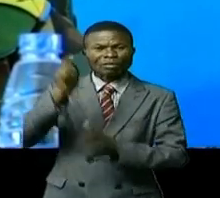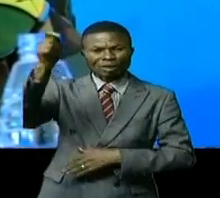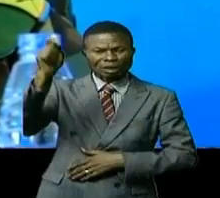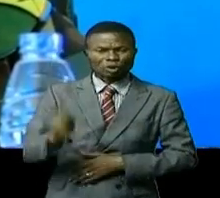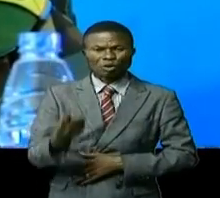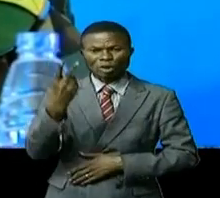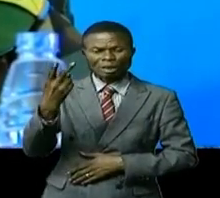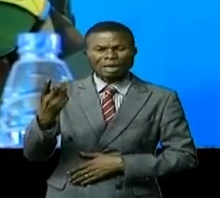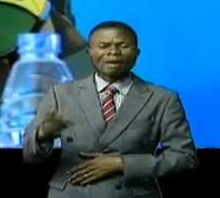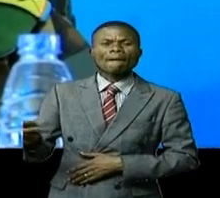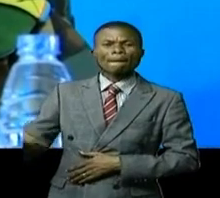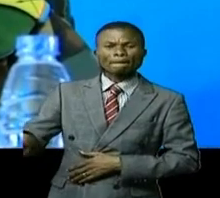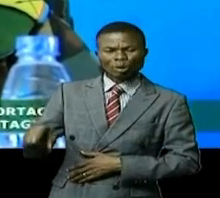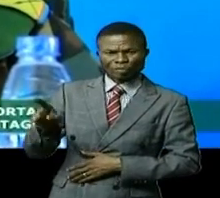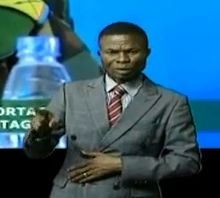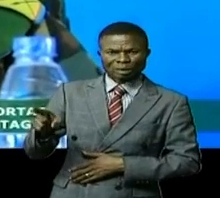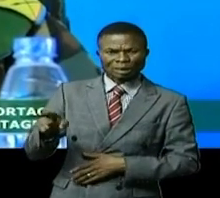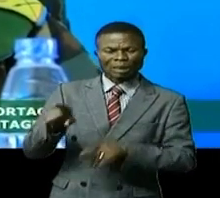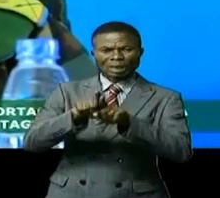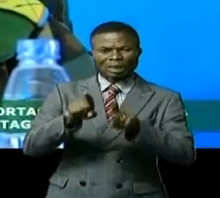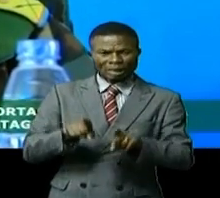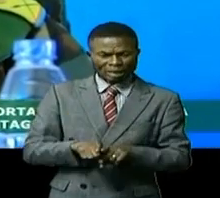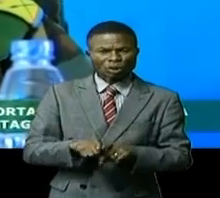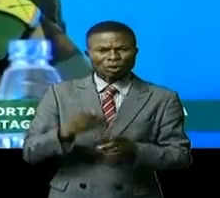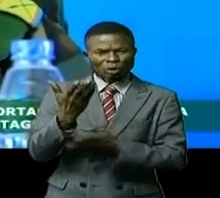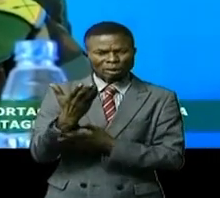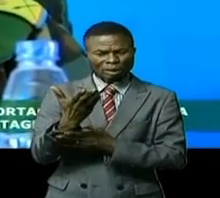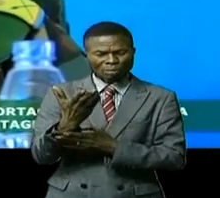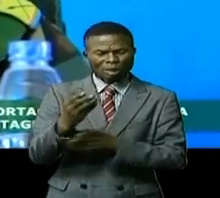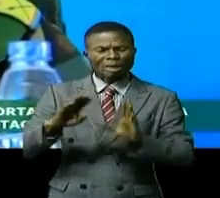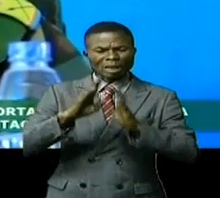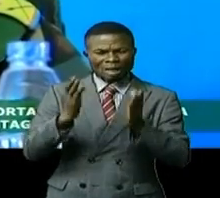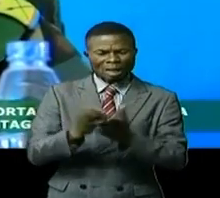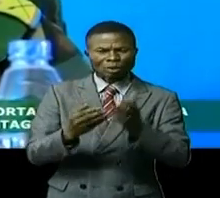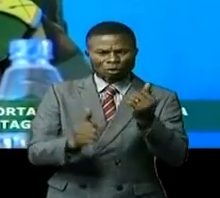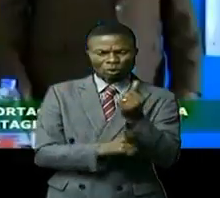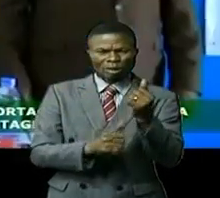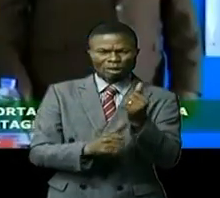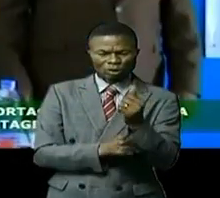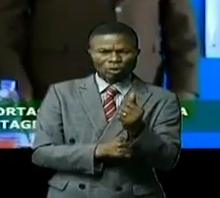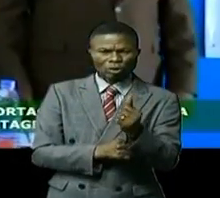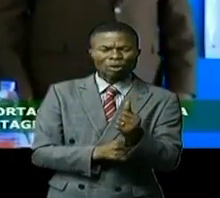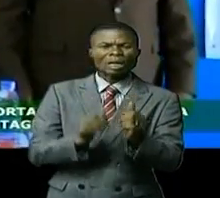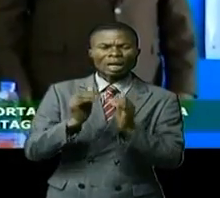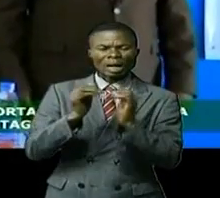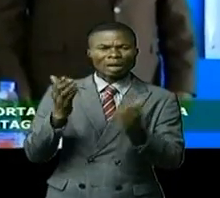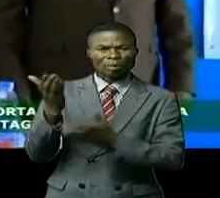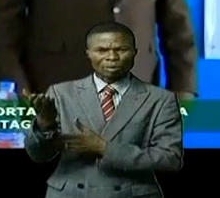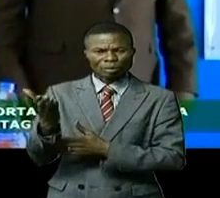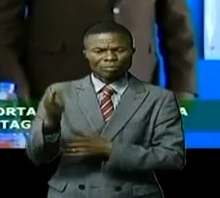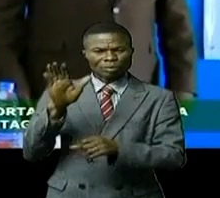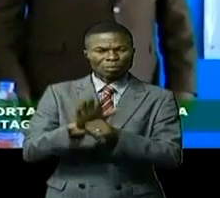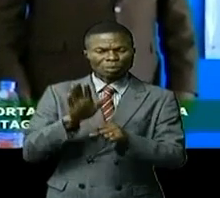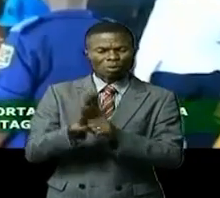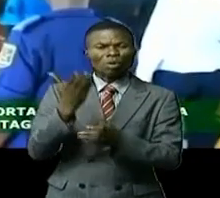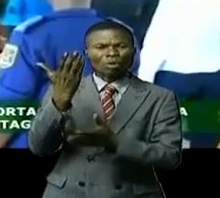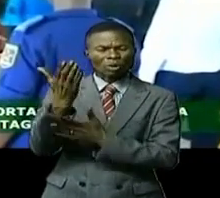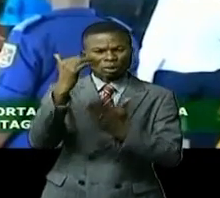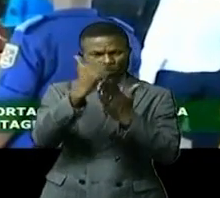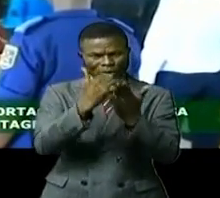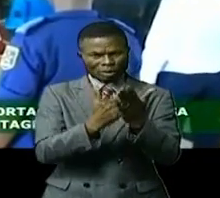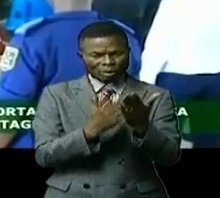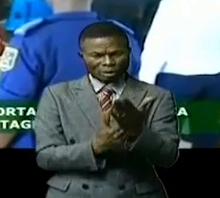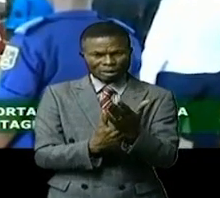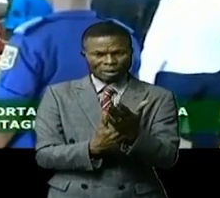l'Ituri et l'a pris pour l'envie de restaurer l'autorité de l'État. Signalant que plusieurs recommandations vont